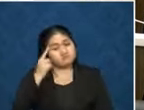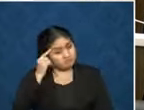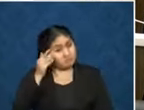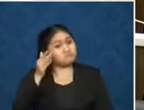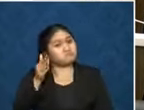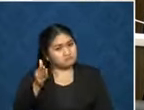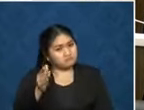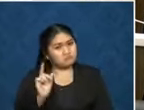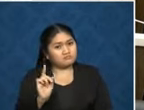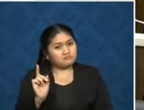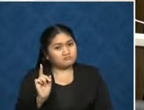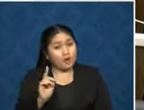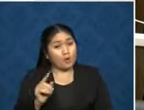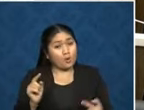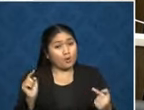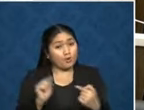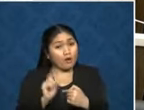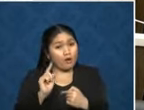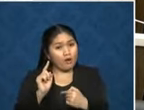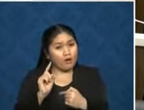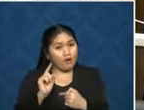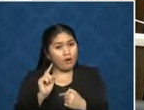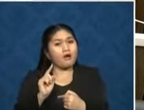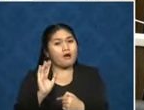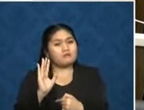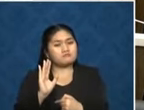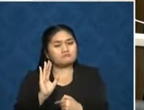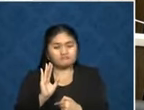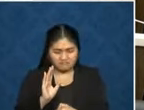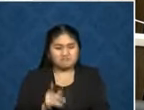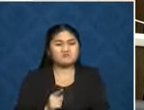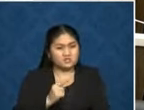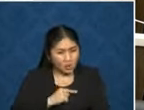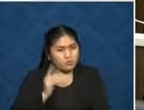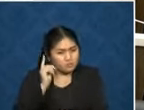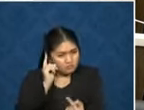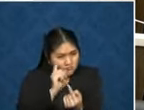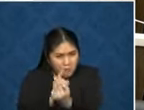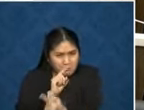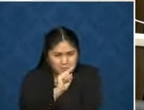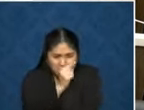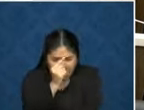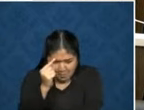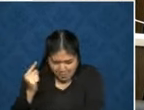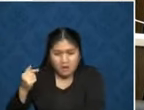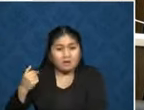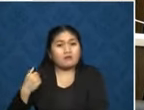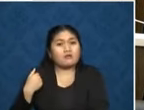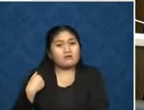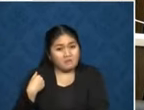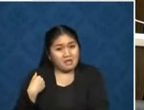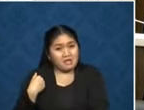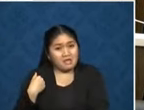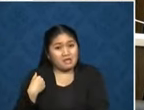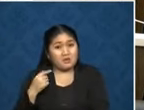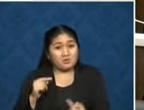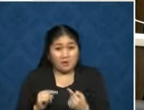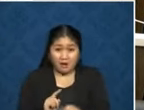างหน้าเนี่ยมันเป็นเรื่องที่หลีกหนีไม่พ้นเพราะเราจะเจอกับเรื่องใหม่ๆเกิดขึ้นเราจะเจอกับสิ่ง